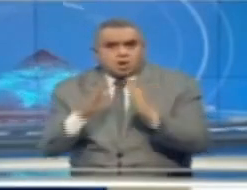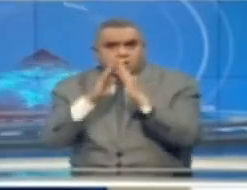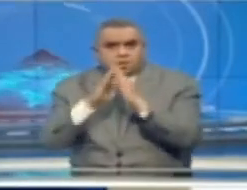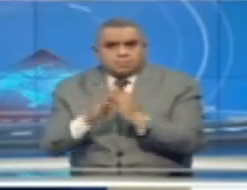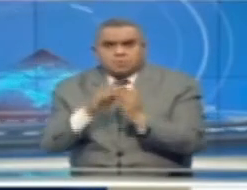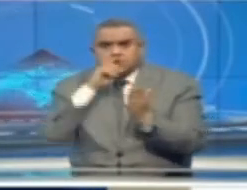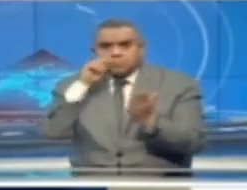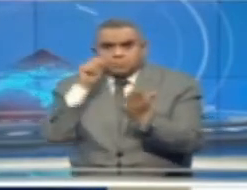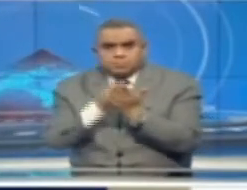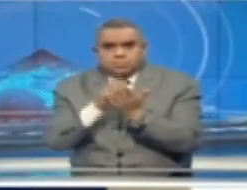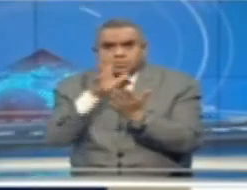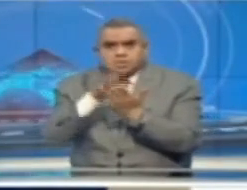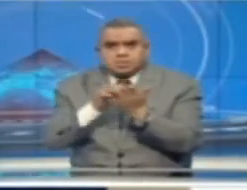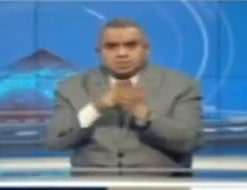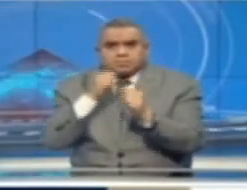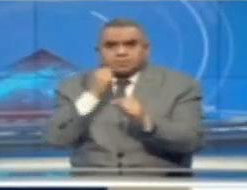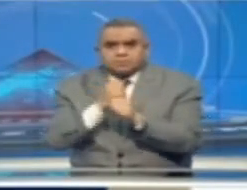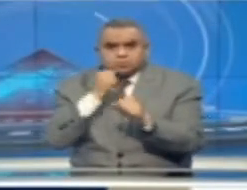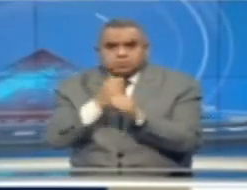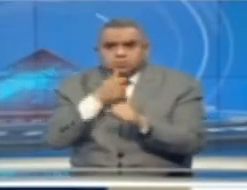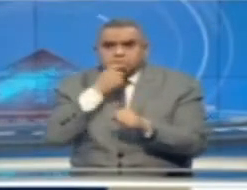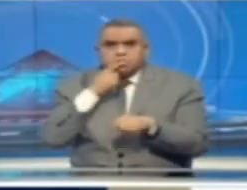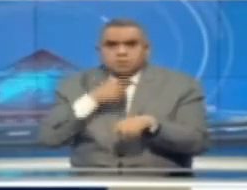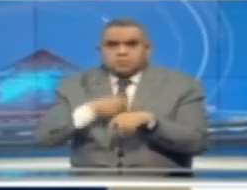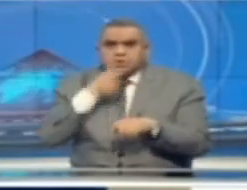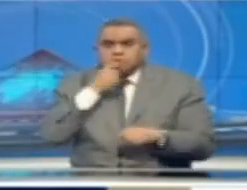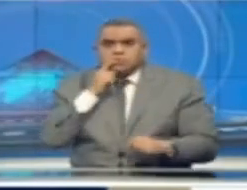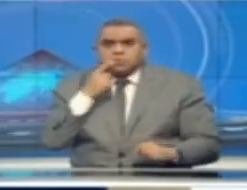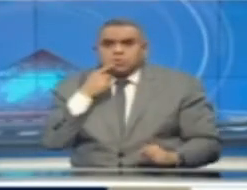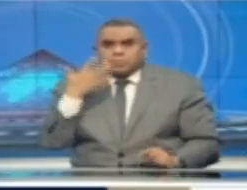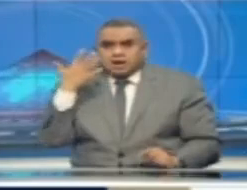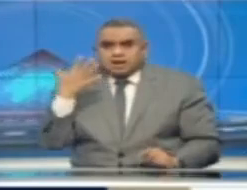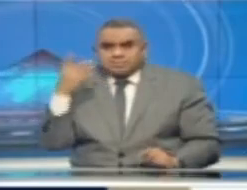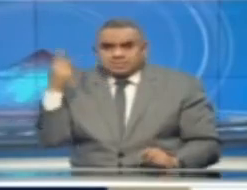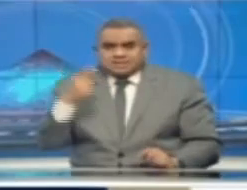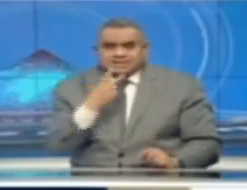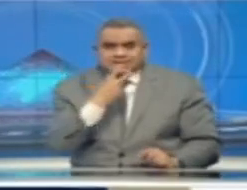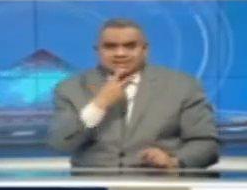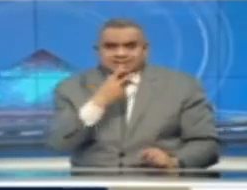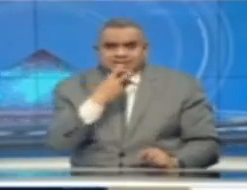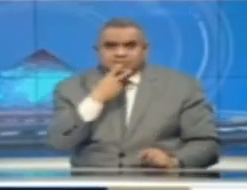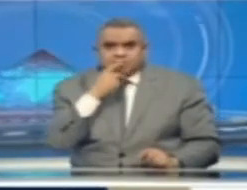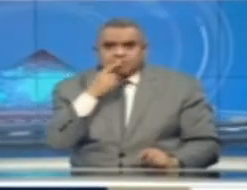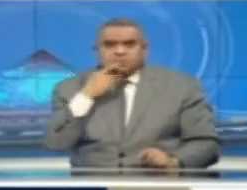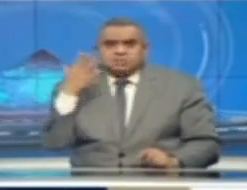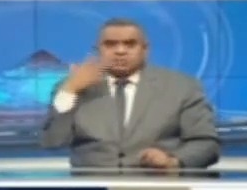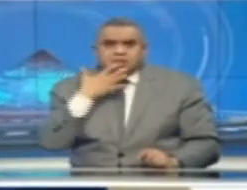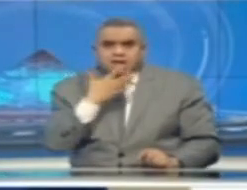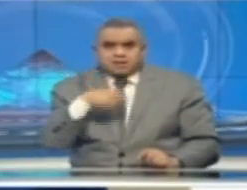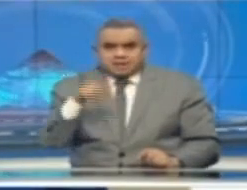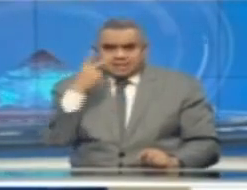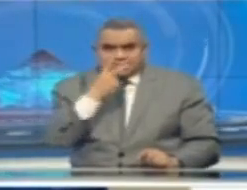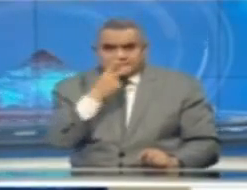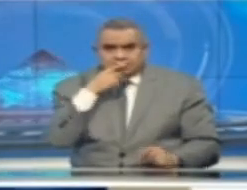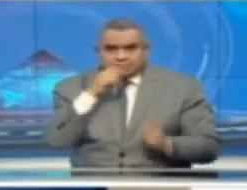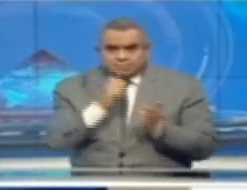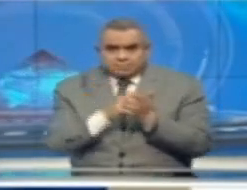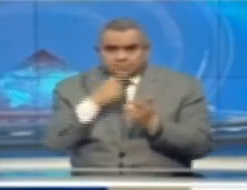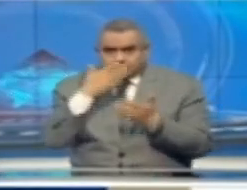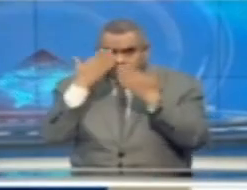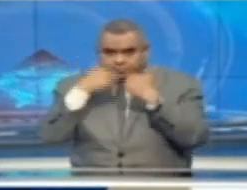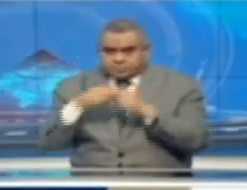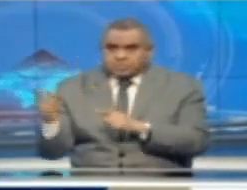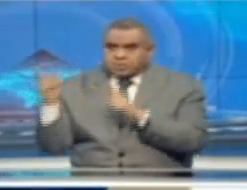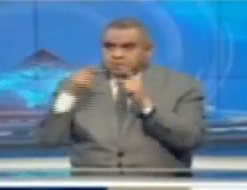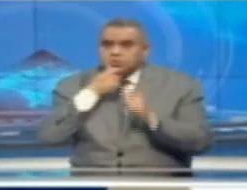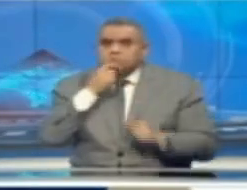والجامعات على مستوى الجمهورية ستبدأ في موعدها المحدد يوم السبت الموافق 5 فبراير الحالي، وحتى